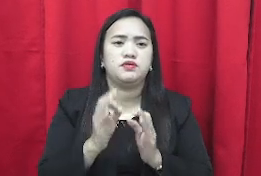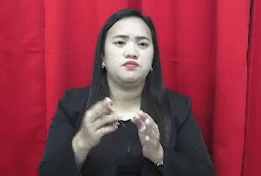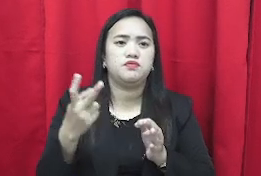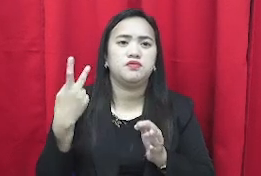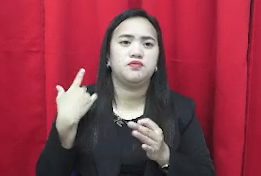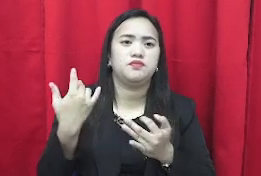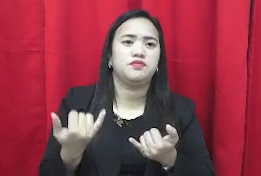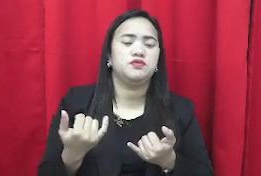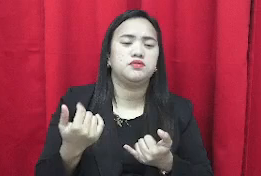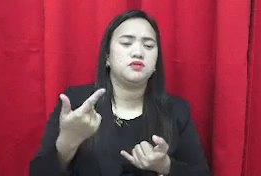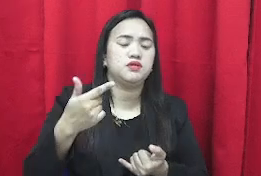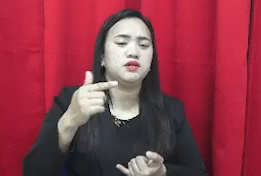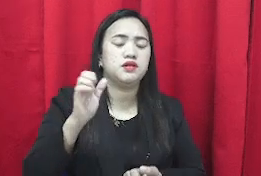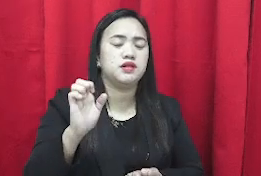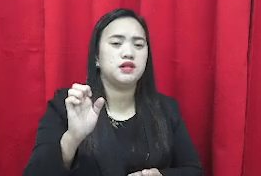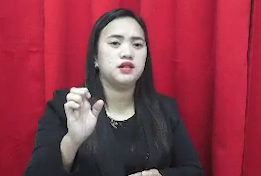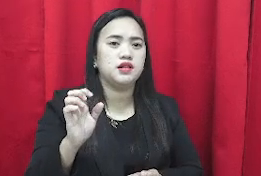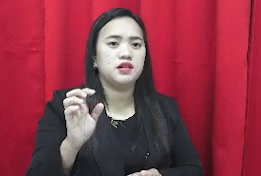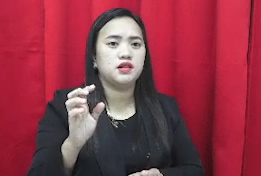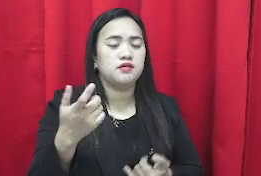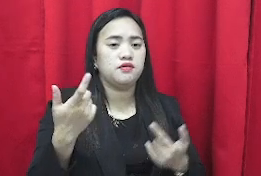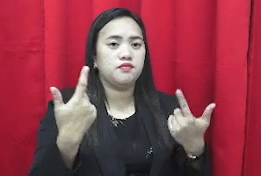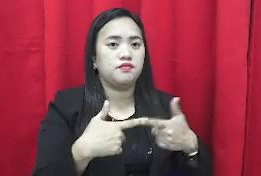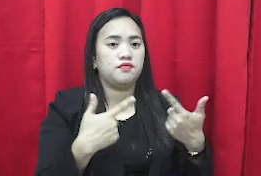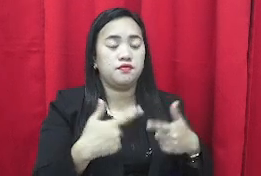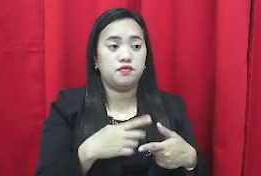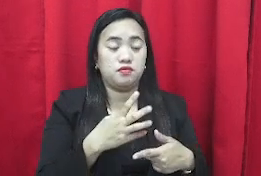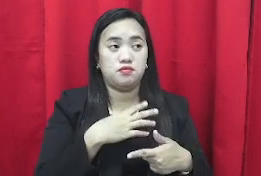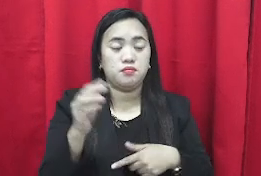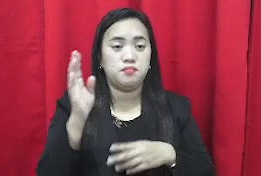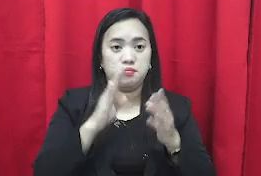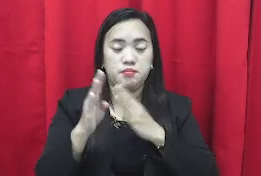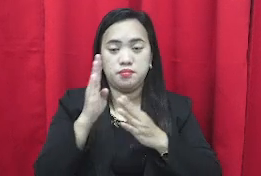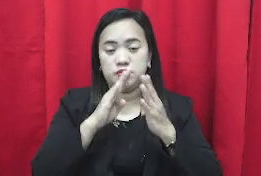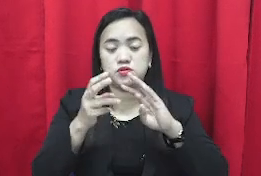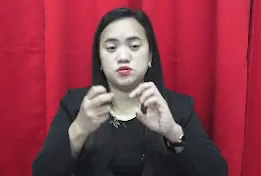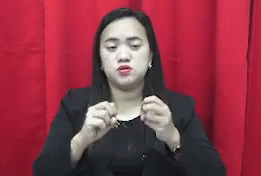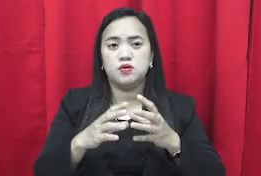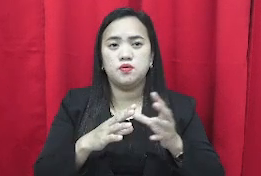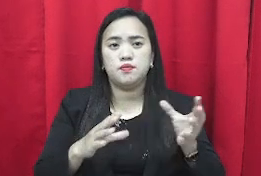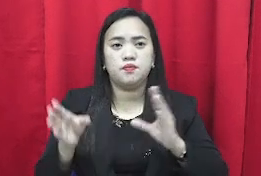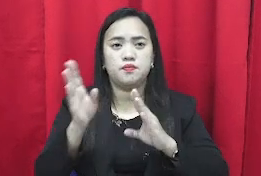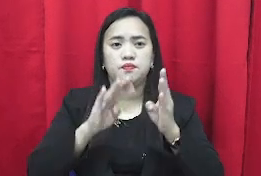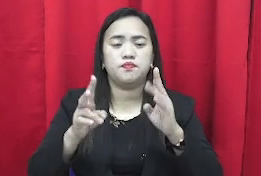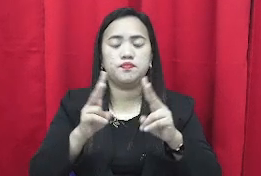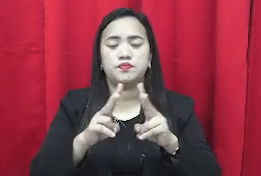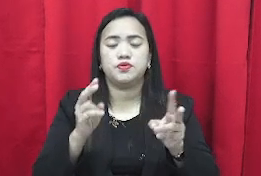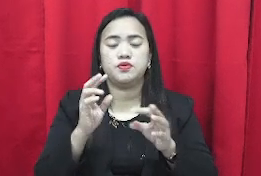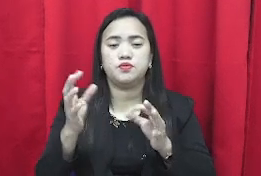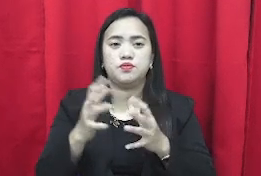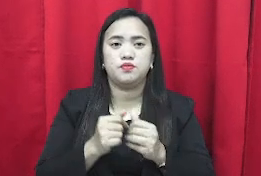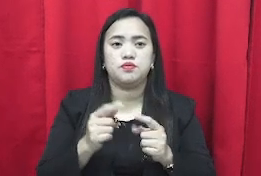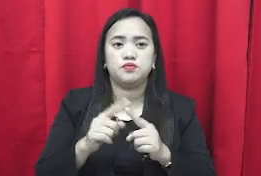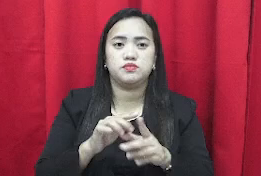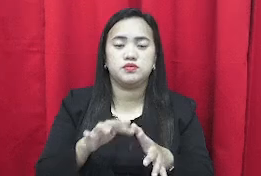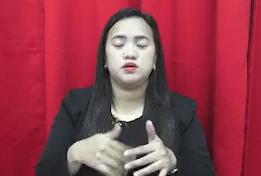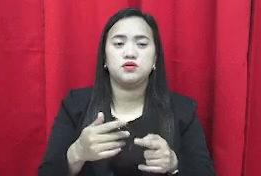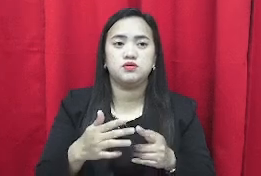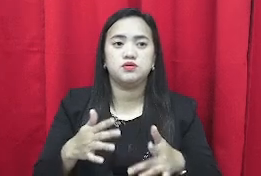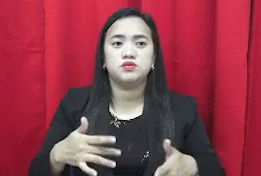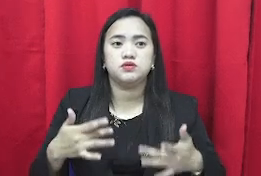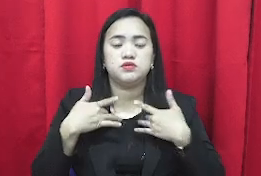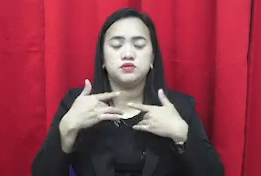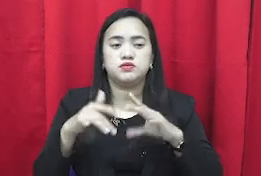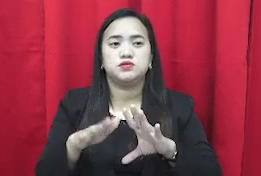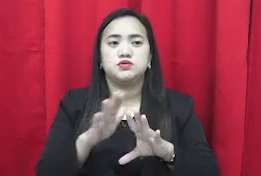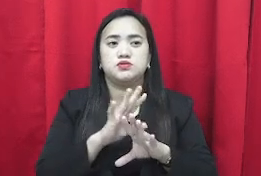o ' ba Paano kung biglang magkakrisis O Eh paano kung nasanay ka na lang sa masarap na ulam eh paano ka na mabubuhay Mabuti